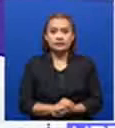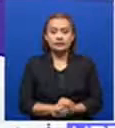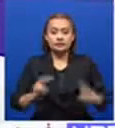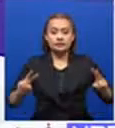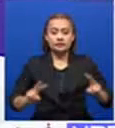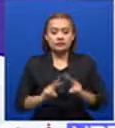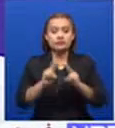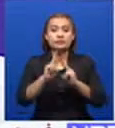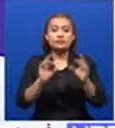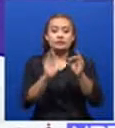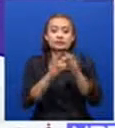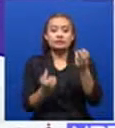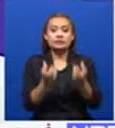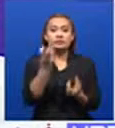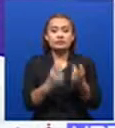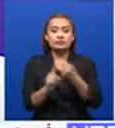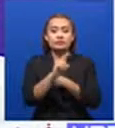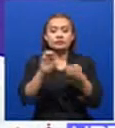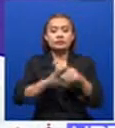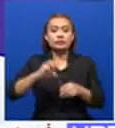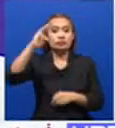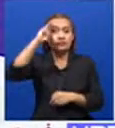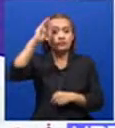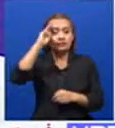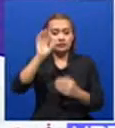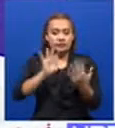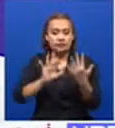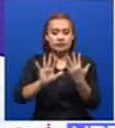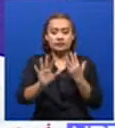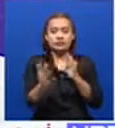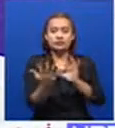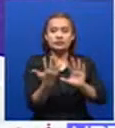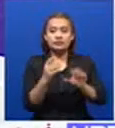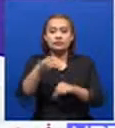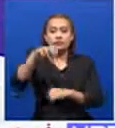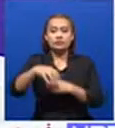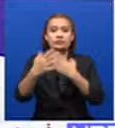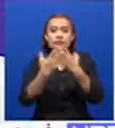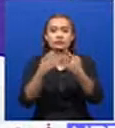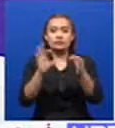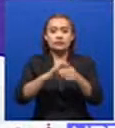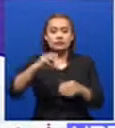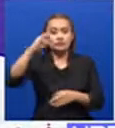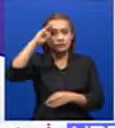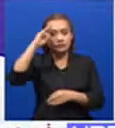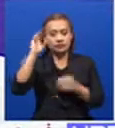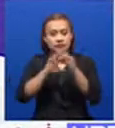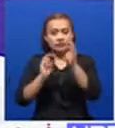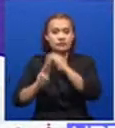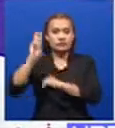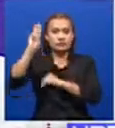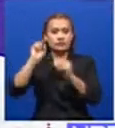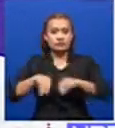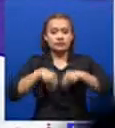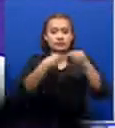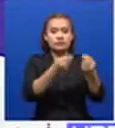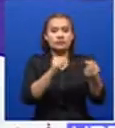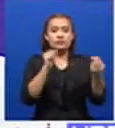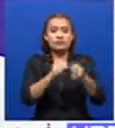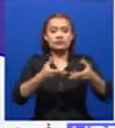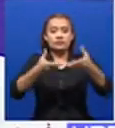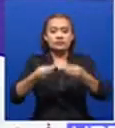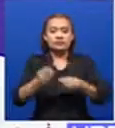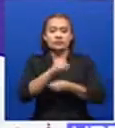ไปทำจัดพิธีสวนสนามลูกเสือลูกเสือวิวัฒน์พลเมืองกรมราชทัณฑ์นะคะสาบานตนเป็นพลังแผ่นดินเฉลิมพระเกียรติสมเด็จพระเทพรัตน์